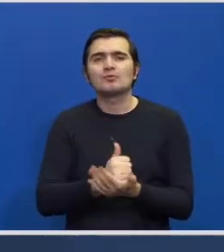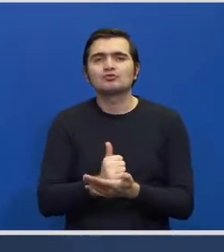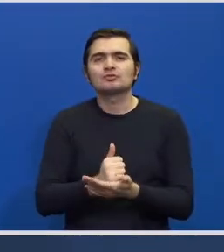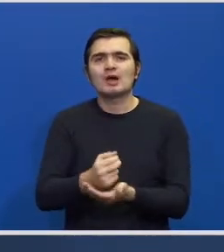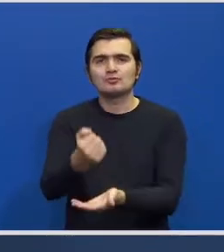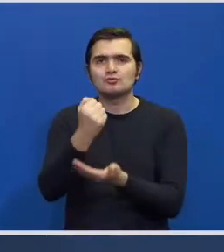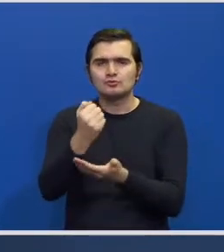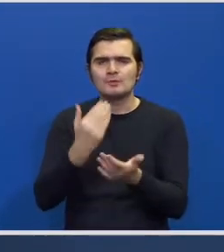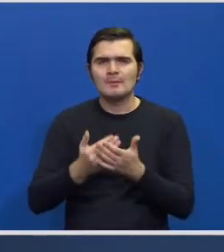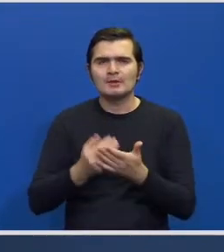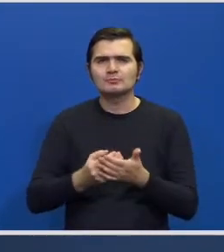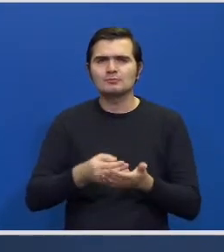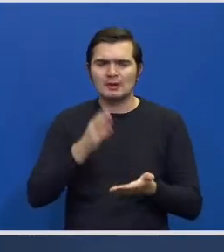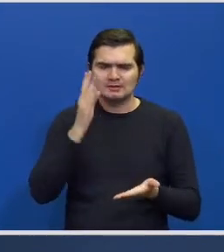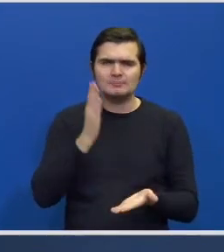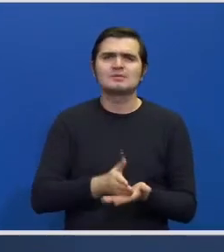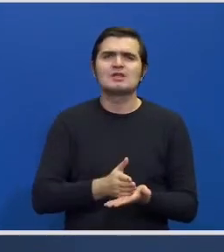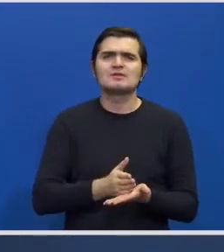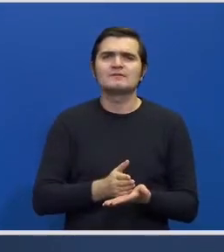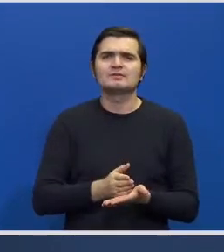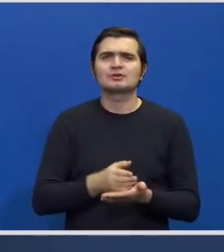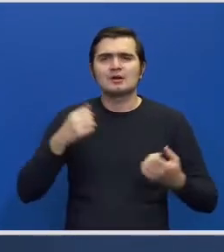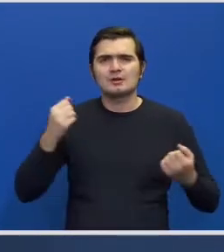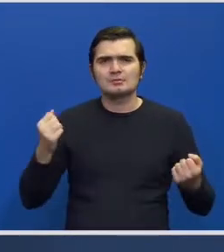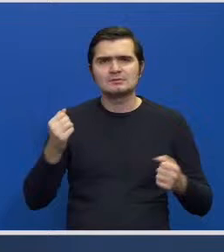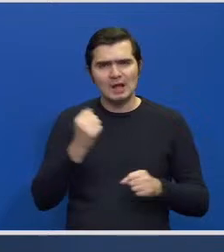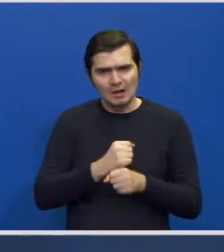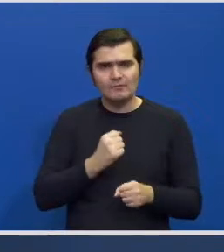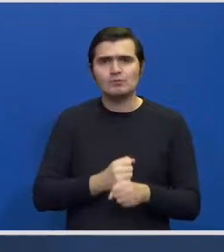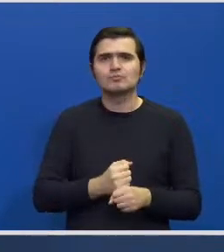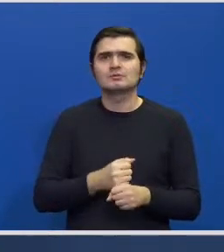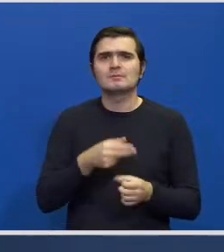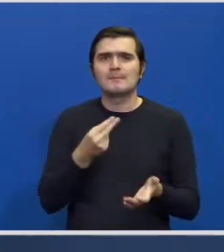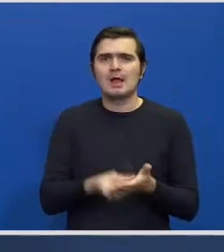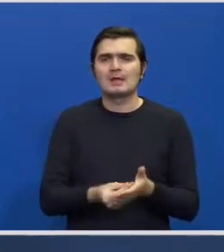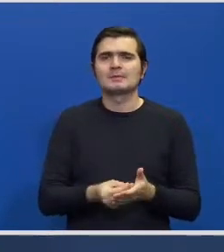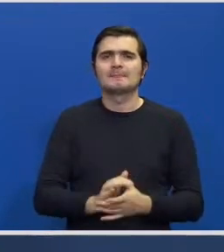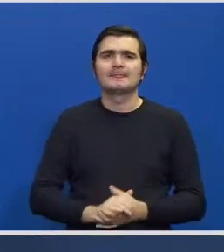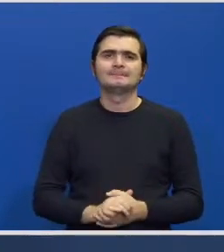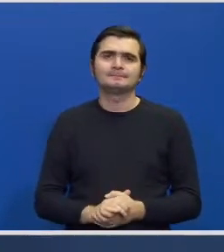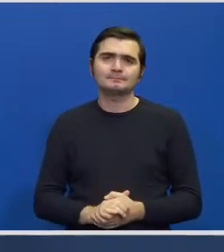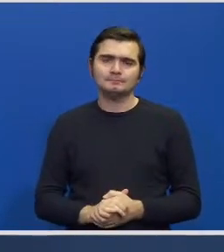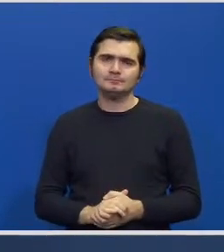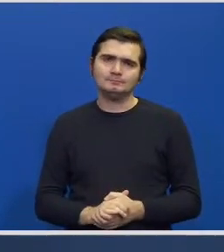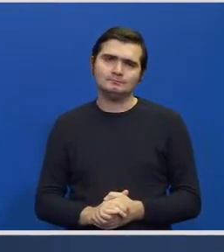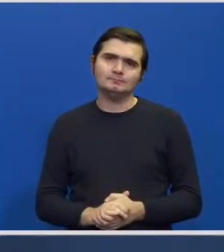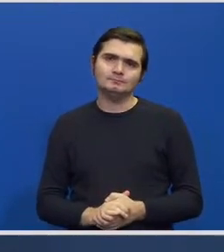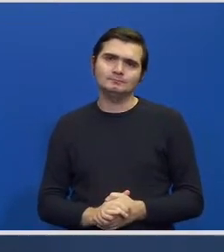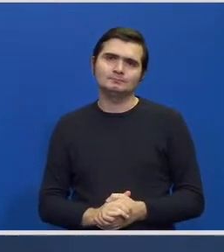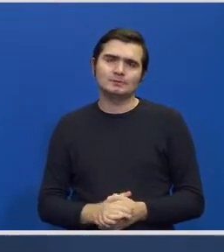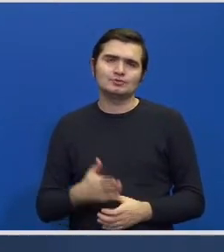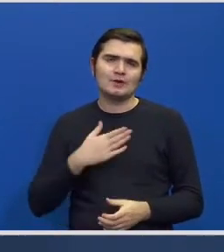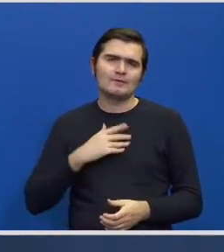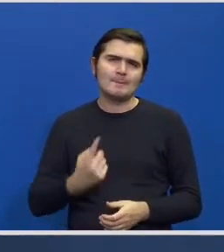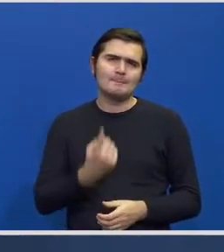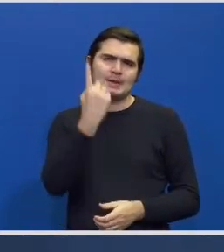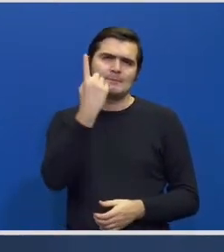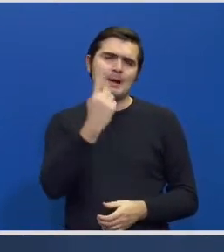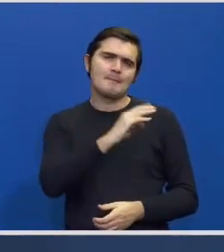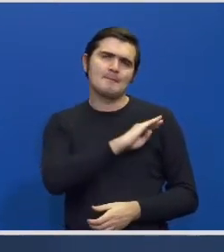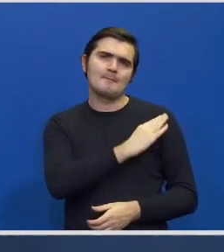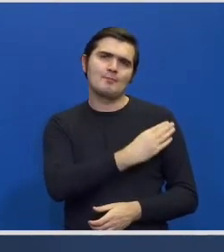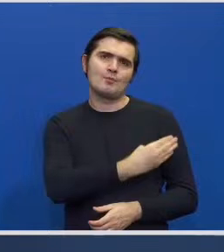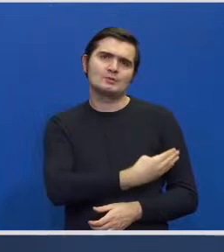mandat poștal pentru a certifica că operațiunea are loc. Deci, pe de o parte,